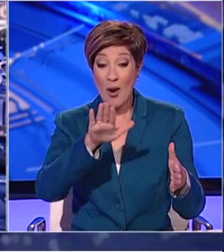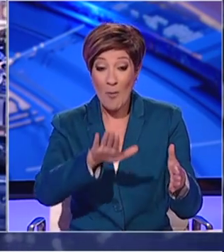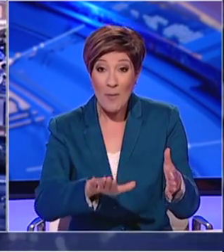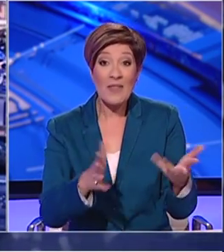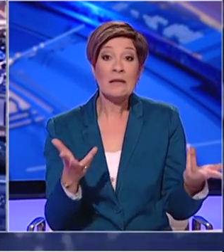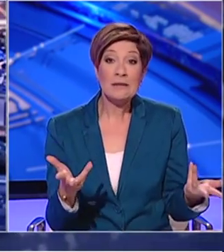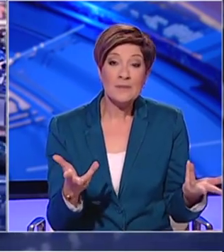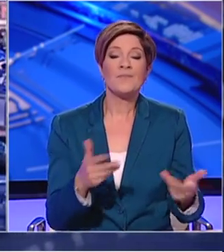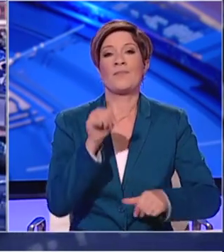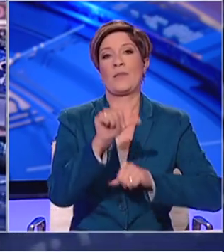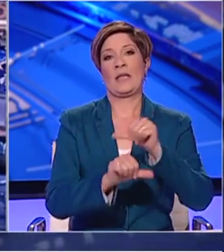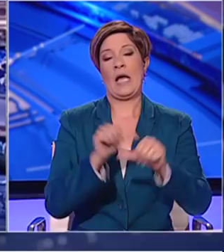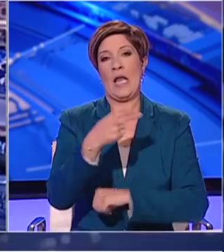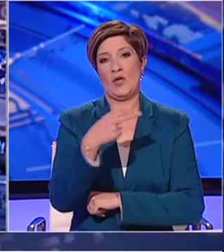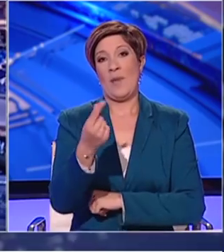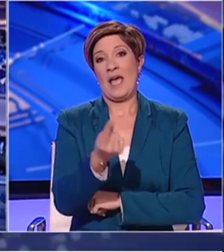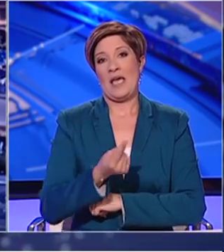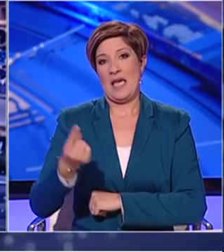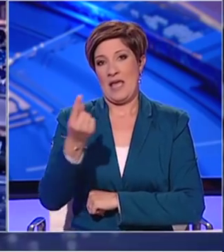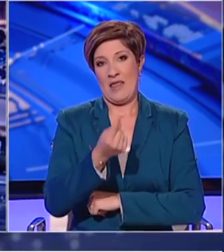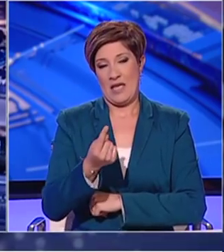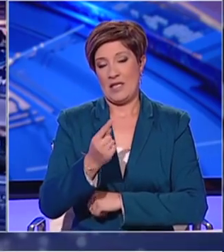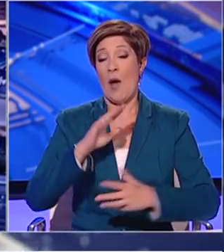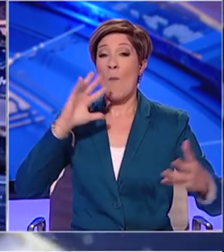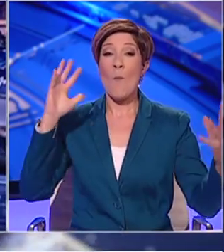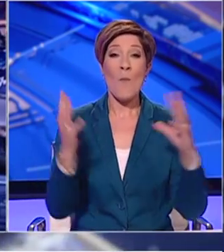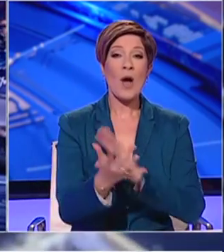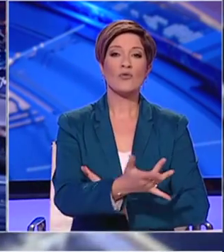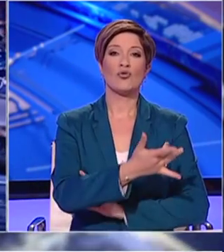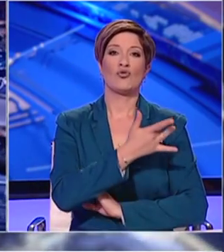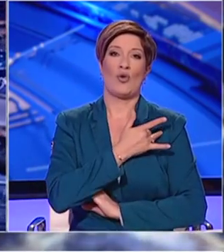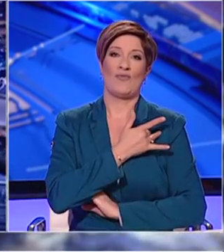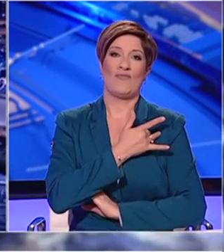Και εμείς, κυρίες και κύριοι, να περάσουμε εκτός συνόρων, καθώς παγκόσμιο συγκλονισμό και θλίψη.